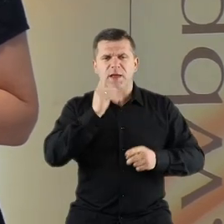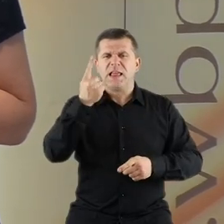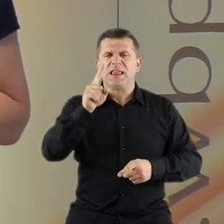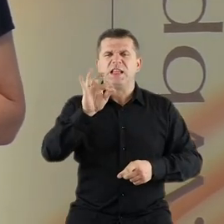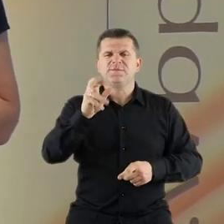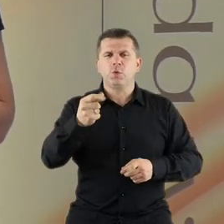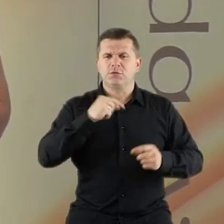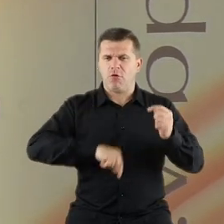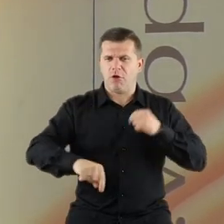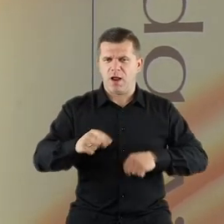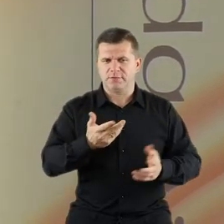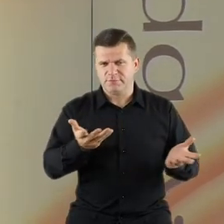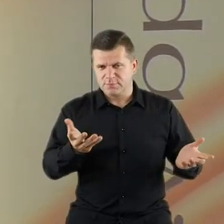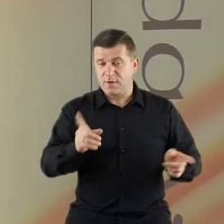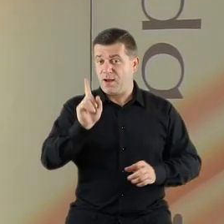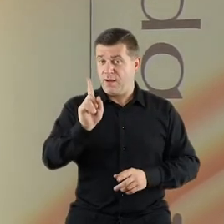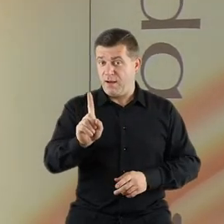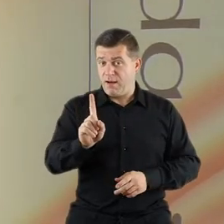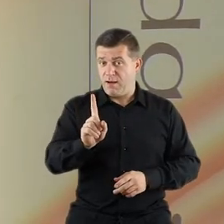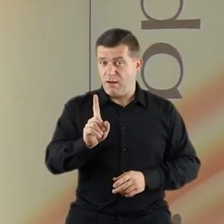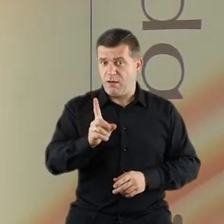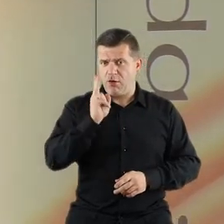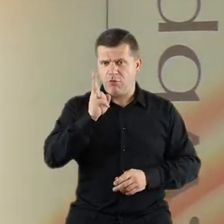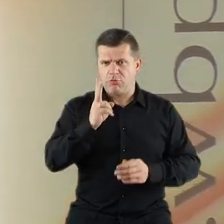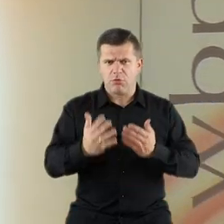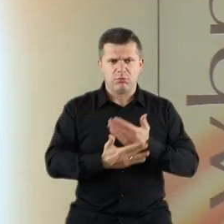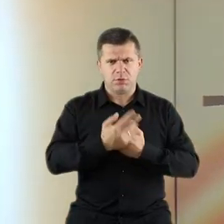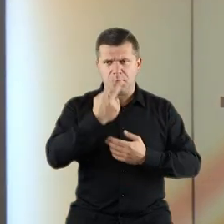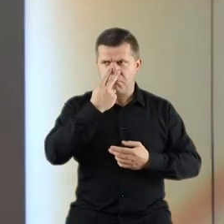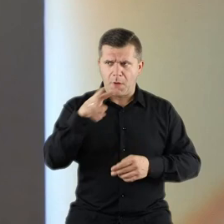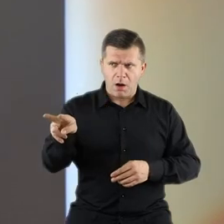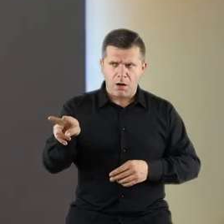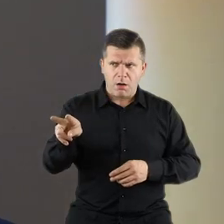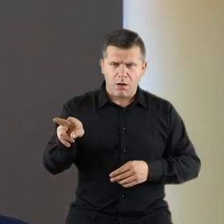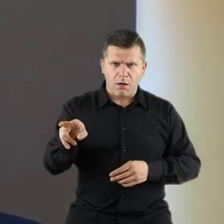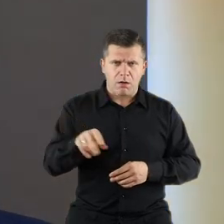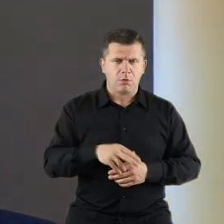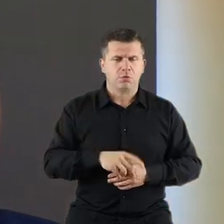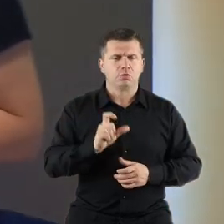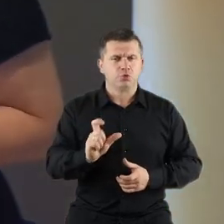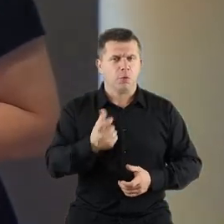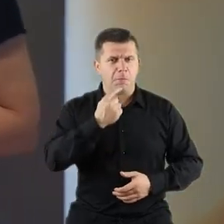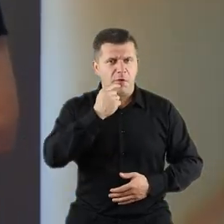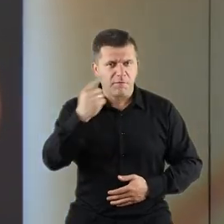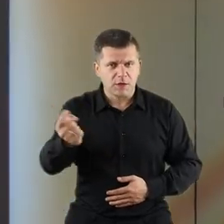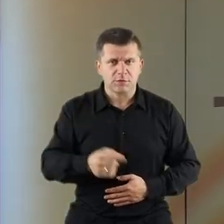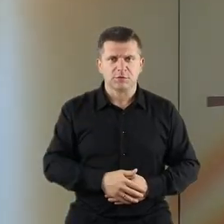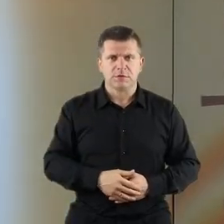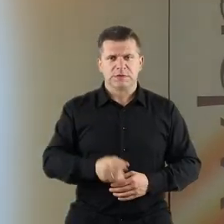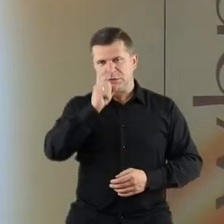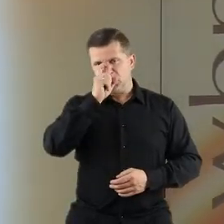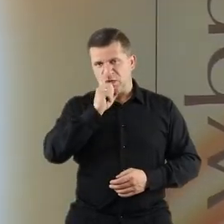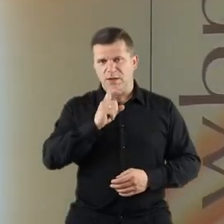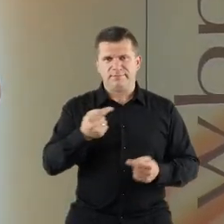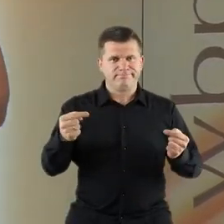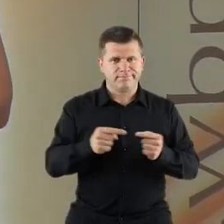organizmu ale to się ktoś na kogoś spojrzał A to coś powiedział w